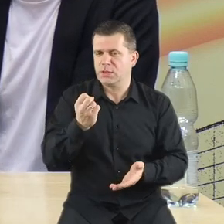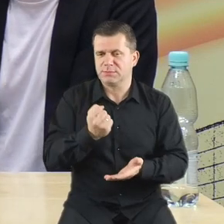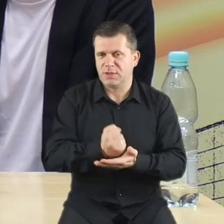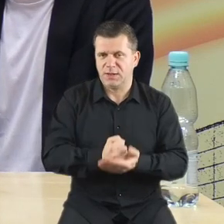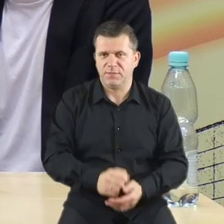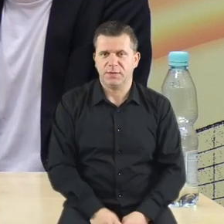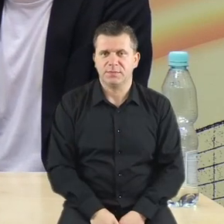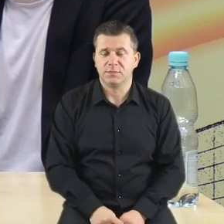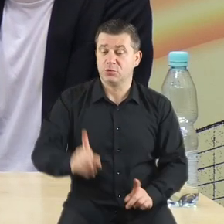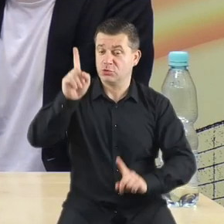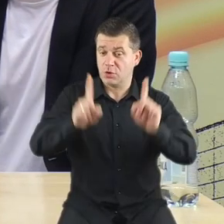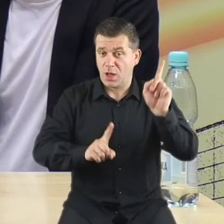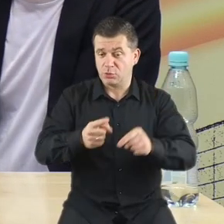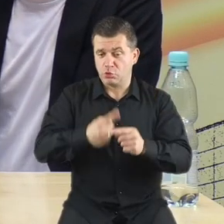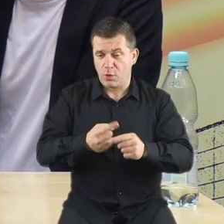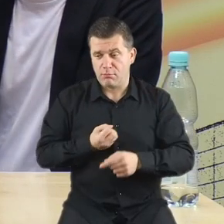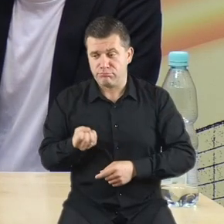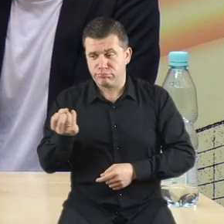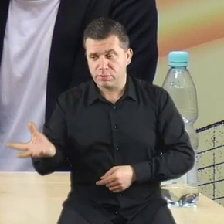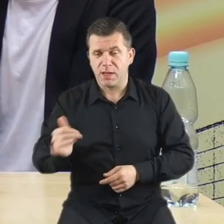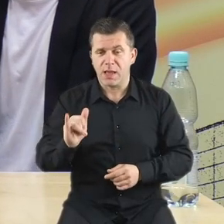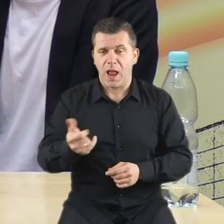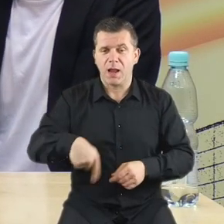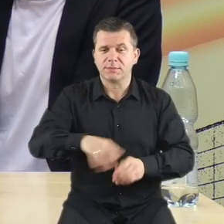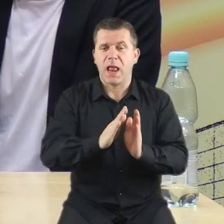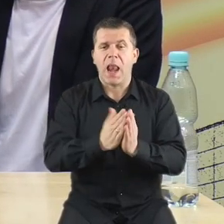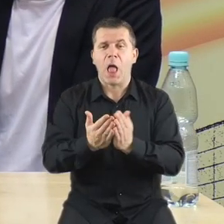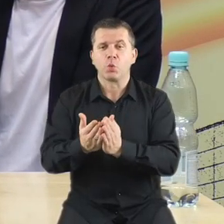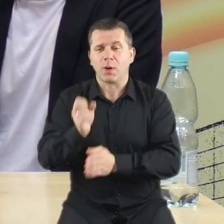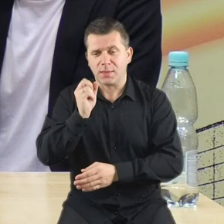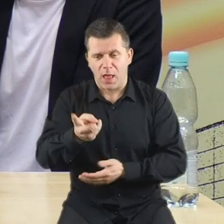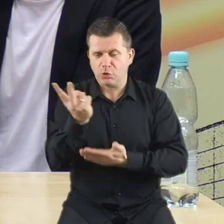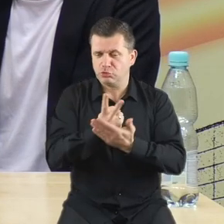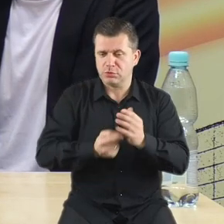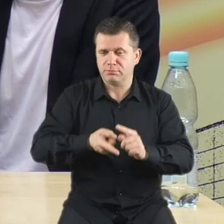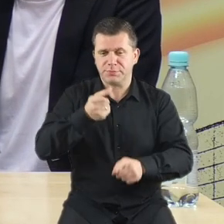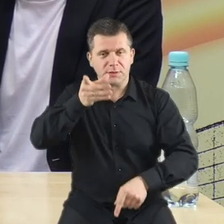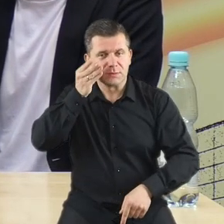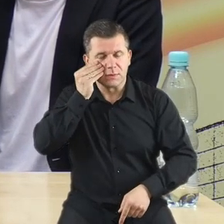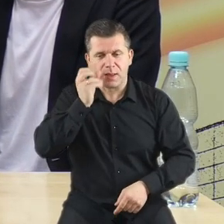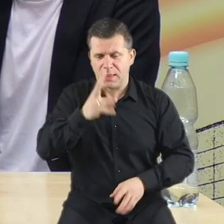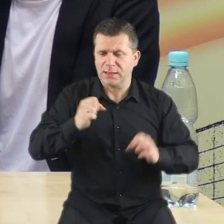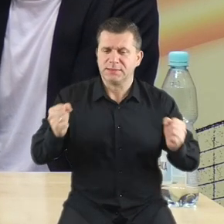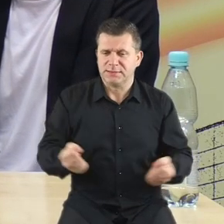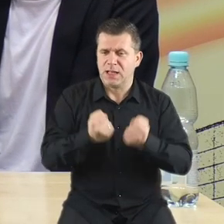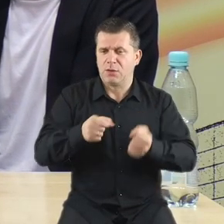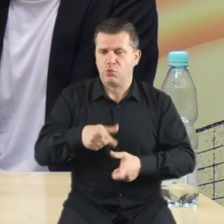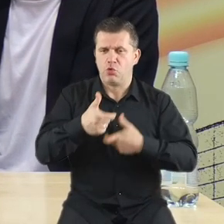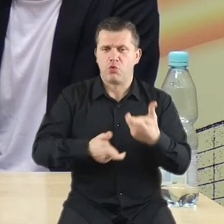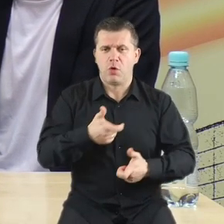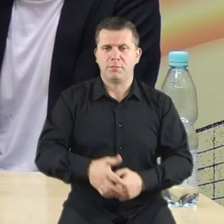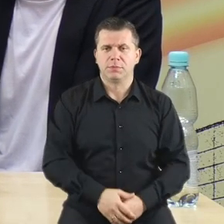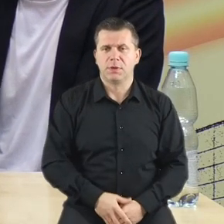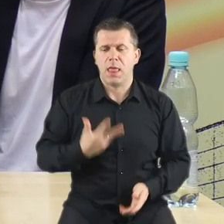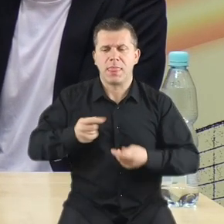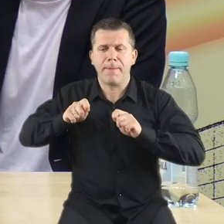do czasu podrzuca im pan jakieś lektury. Tak, no i czytamy im przed snem też. Tak, staram się, ale też nie zmuszam, bo wiem, że